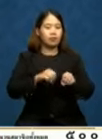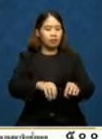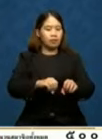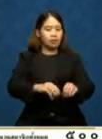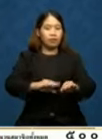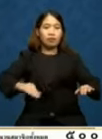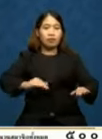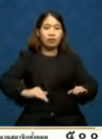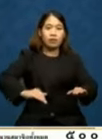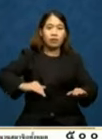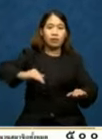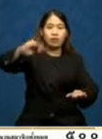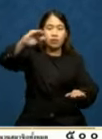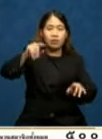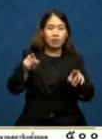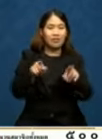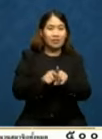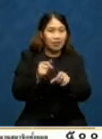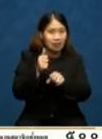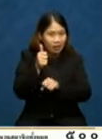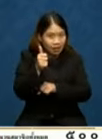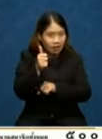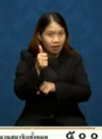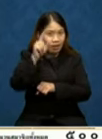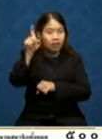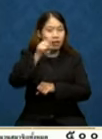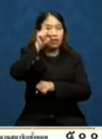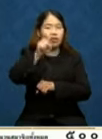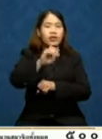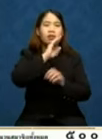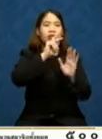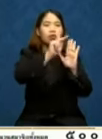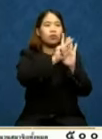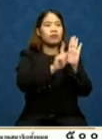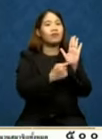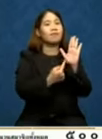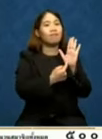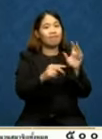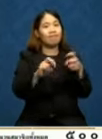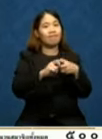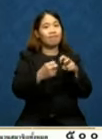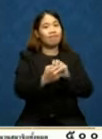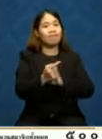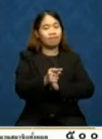ป็นเหมือนความขวัญได้อย่างไรในเมื่อกฎหมายยังมีช่องโหว่ให้เด็กได้รับ